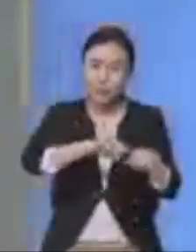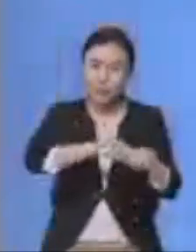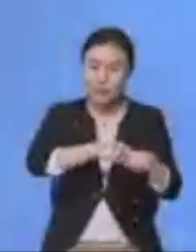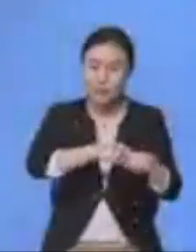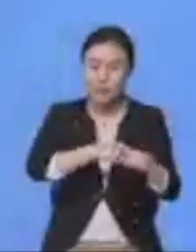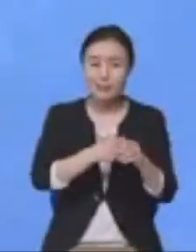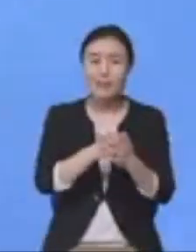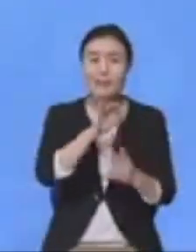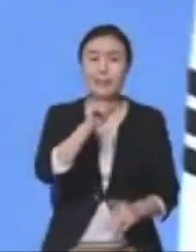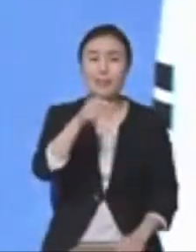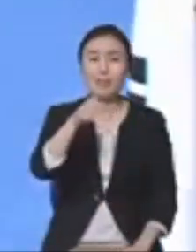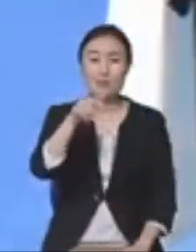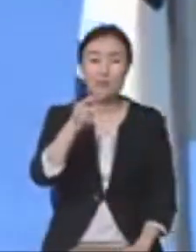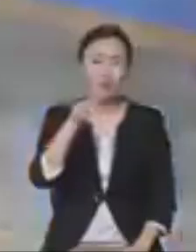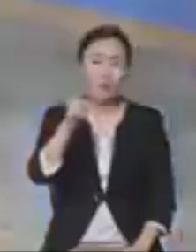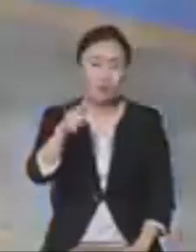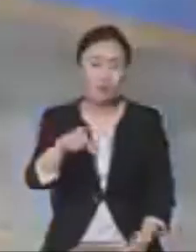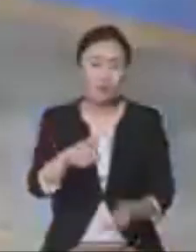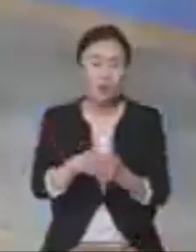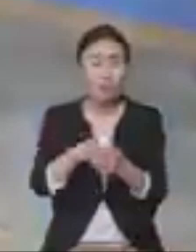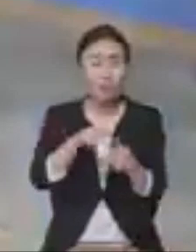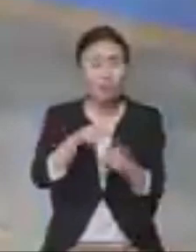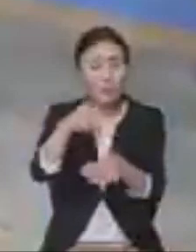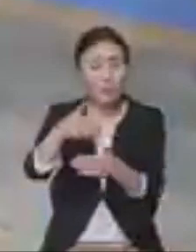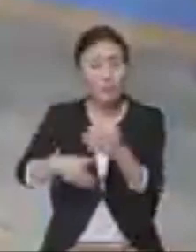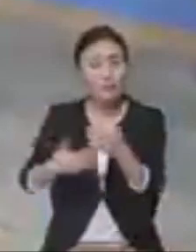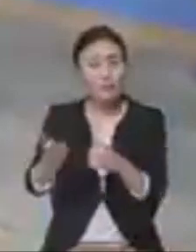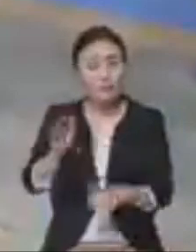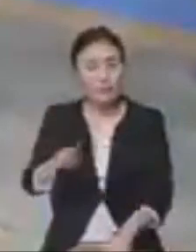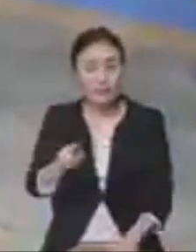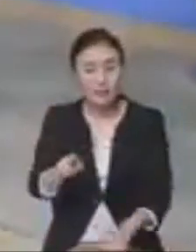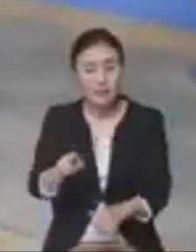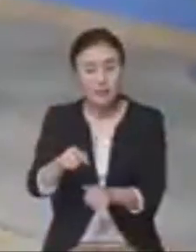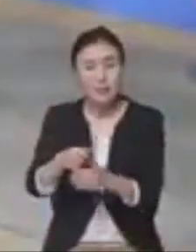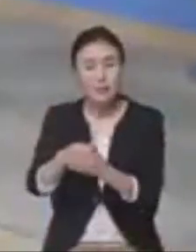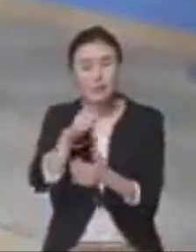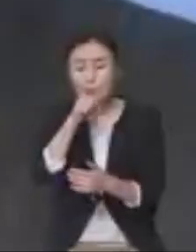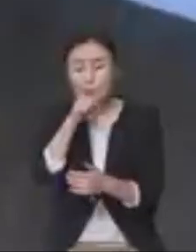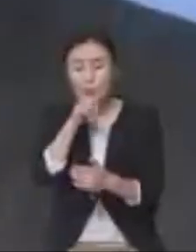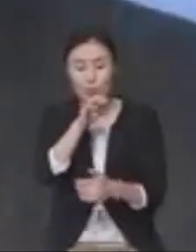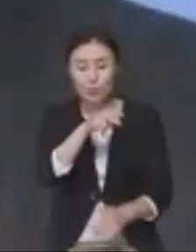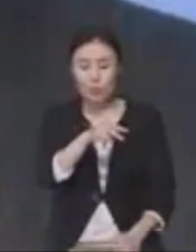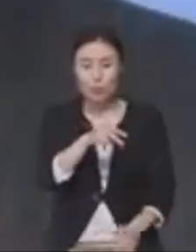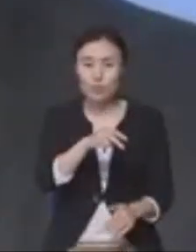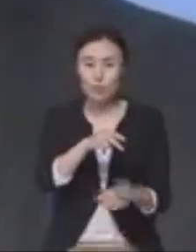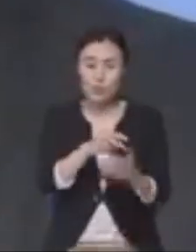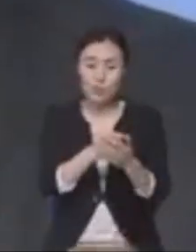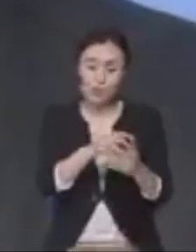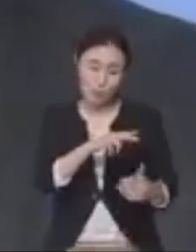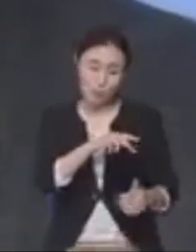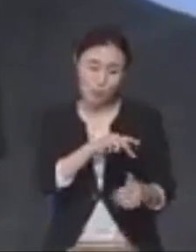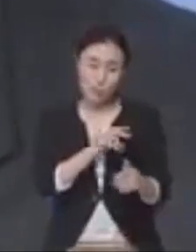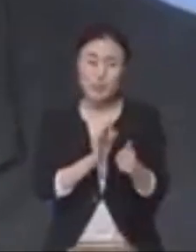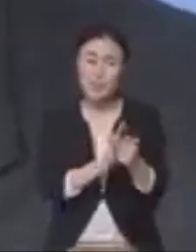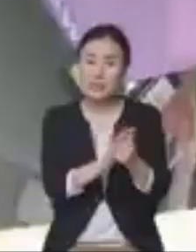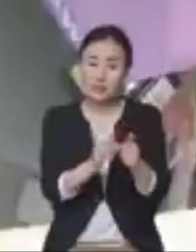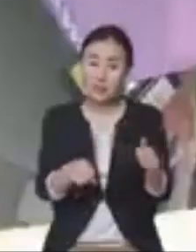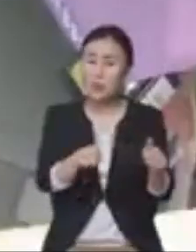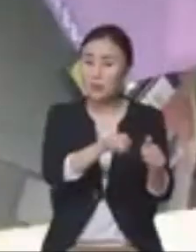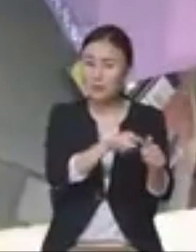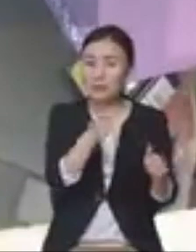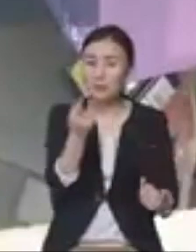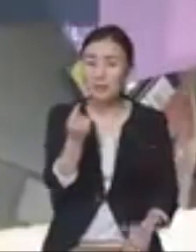전 대표가 후보군에서 제외됐는데 이전 대표의 지지율 상당부분이 유전위원칙으로 옮겨간 것으로 분석됩니다